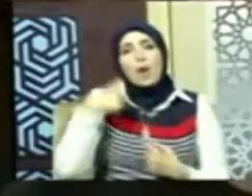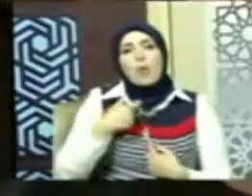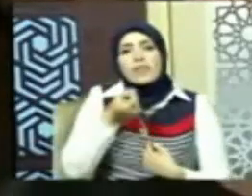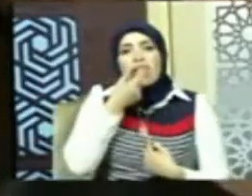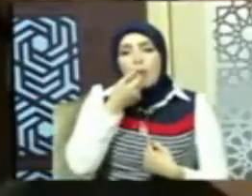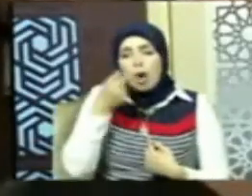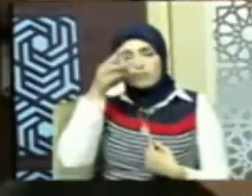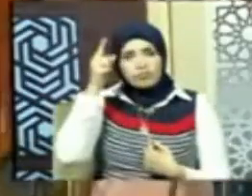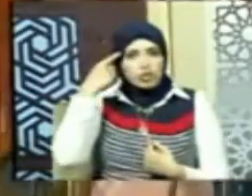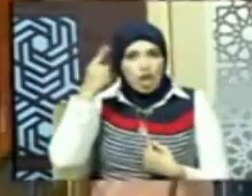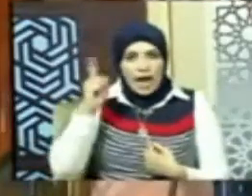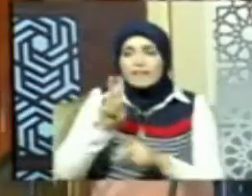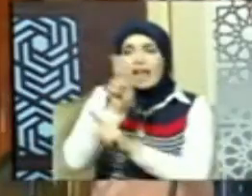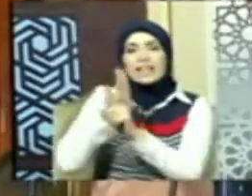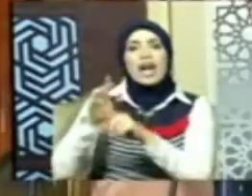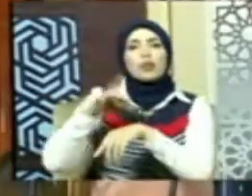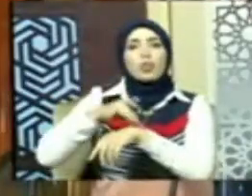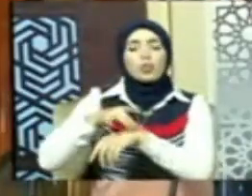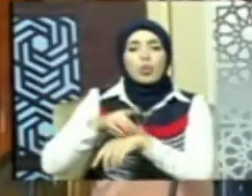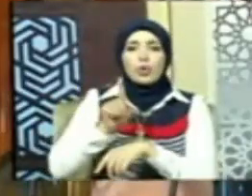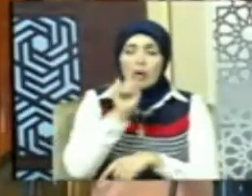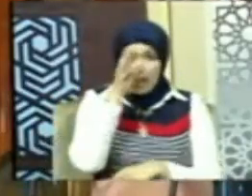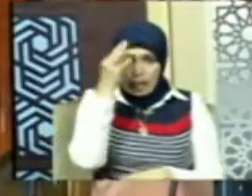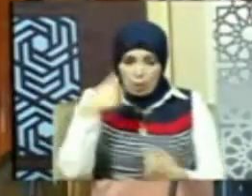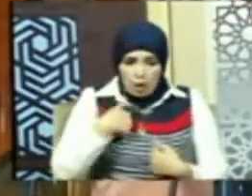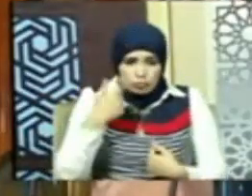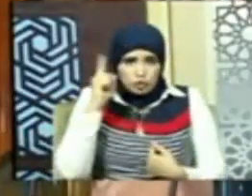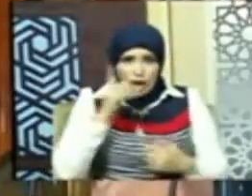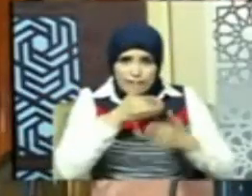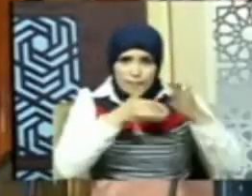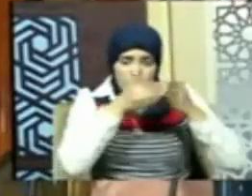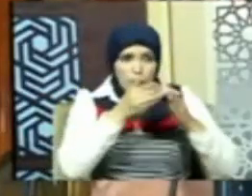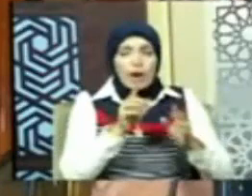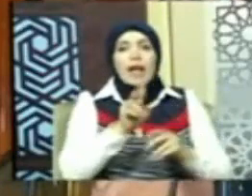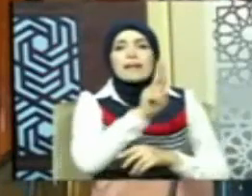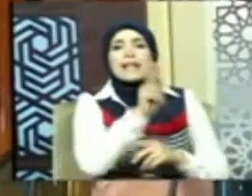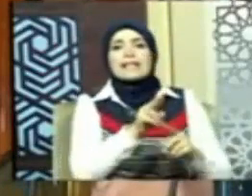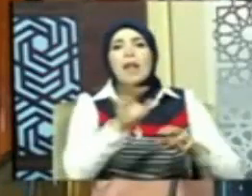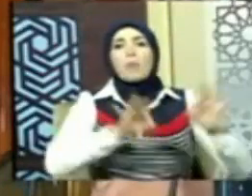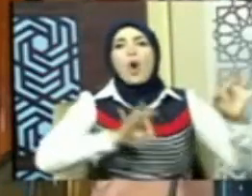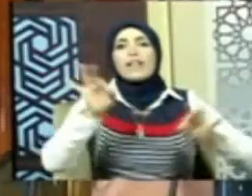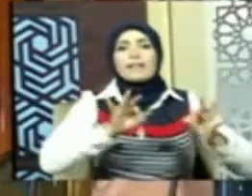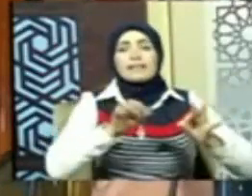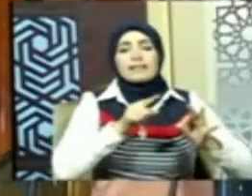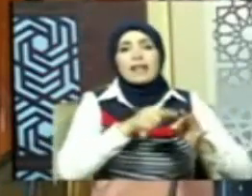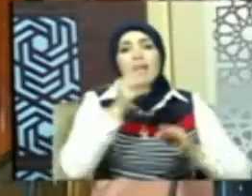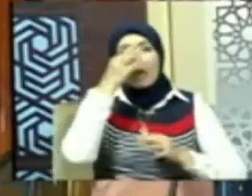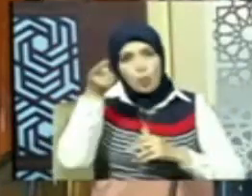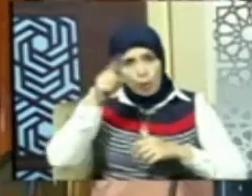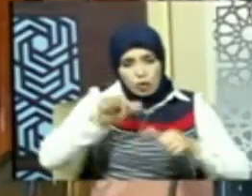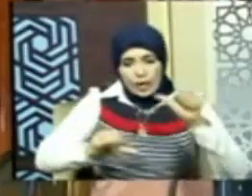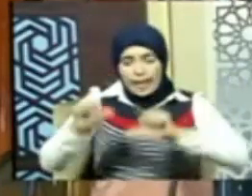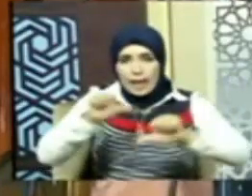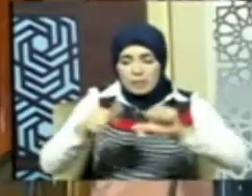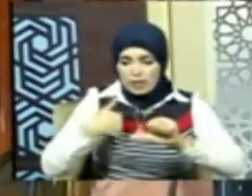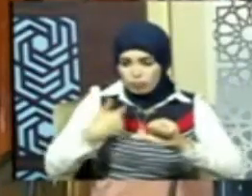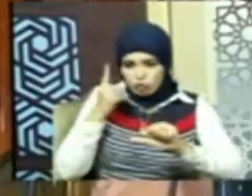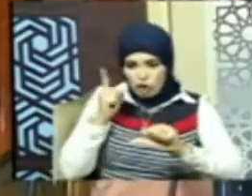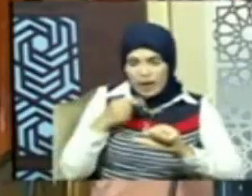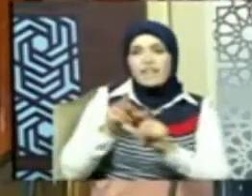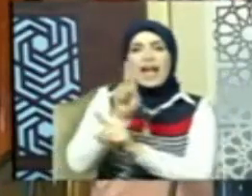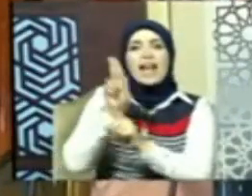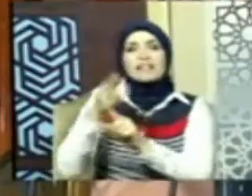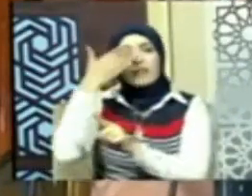الصيدلة والمهندس في الهندسة والكيميائية في الكيمياء، وهكذا في سائر العلوم